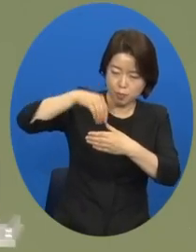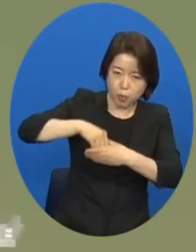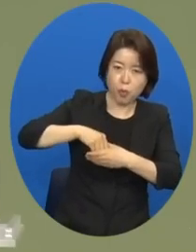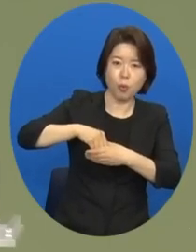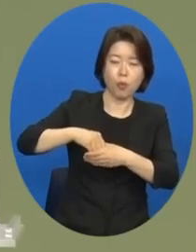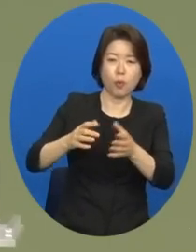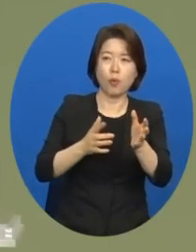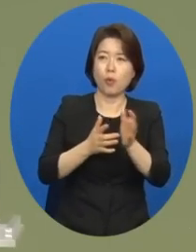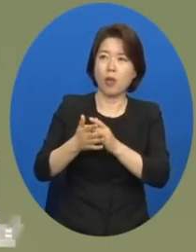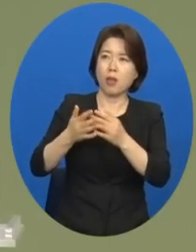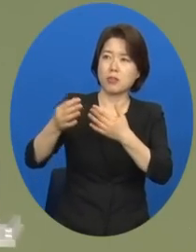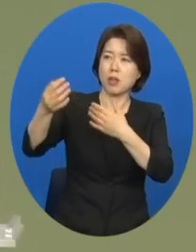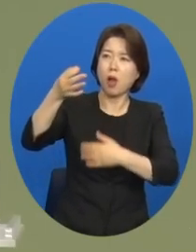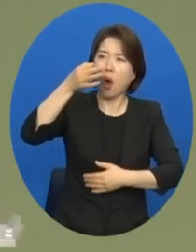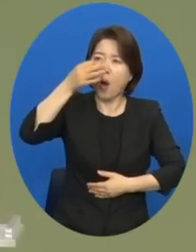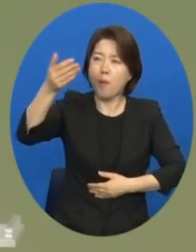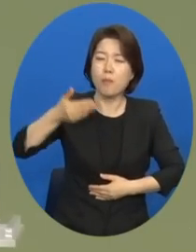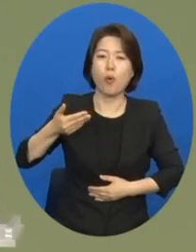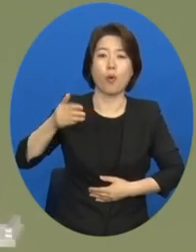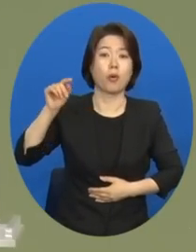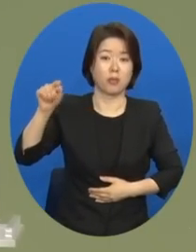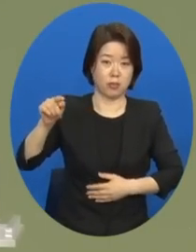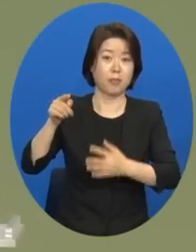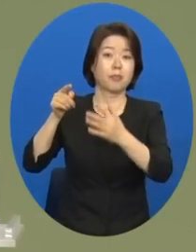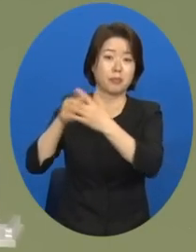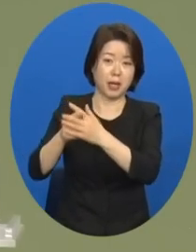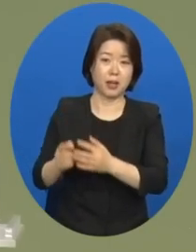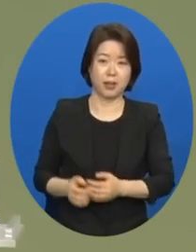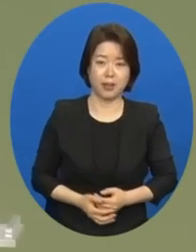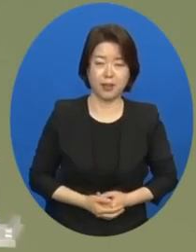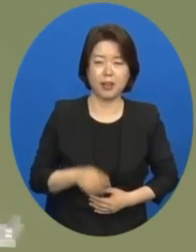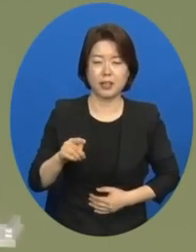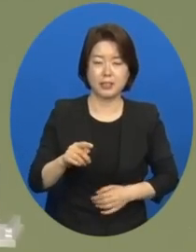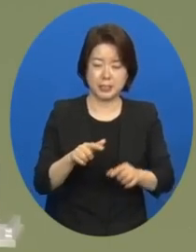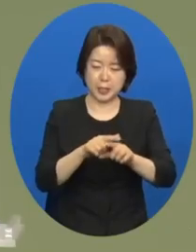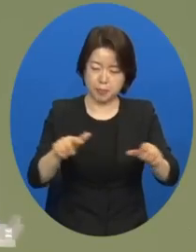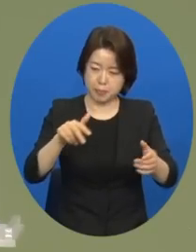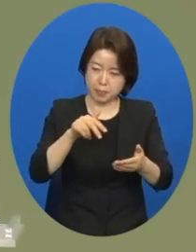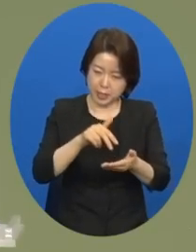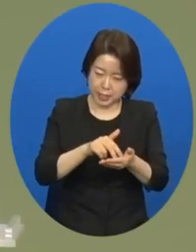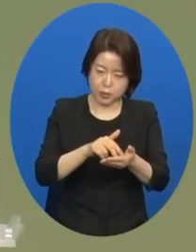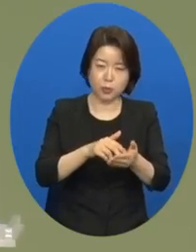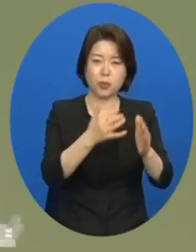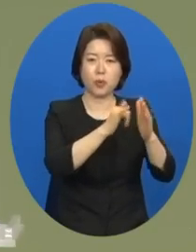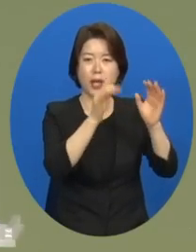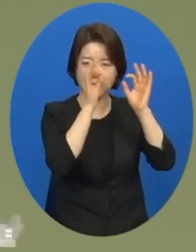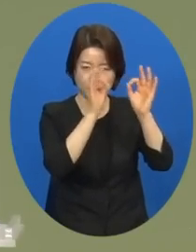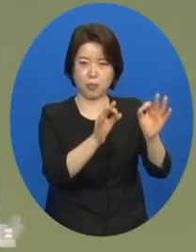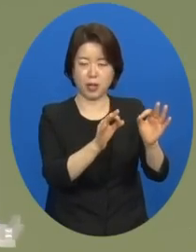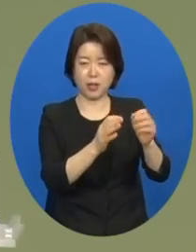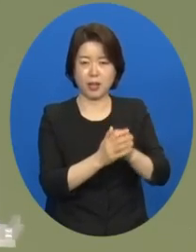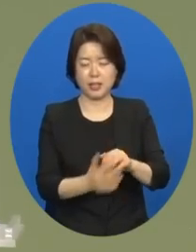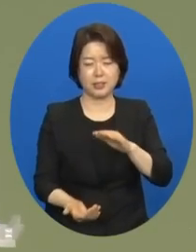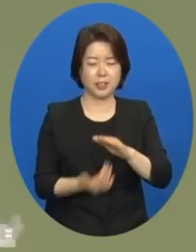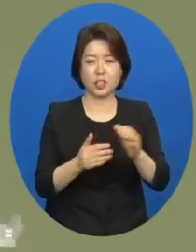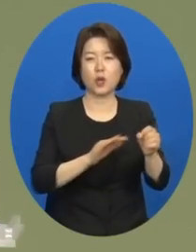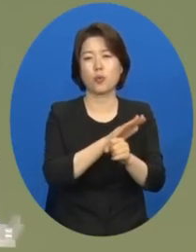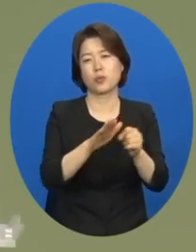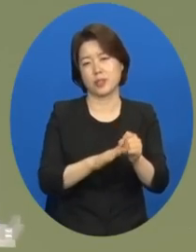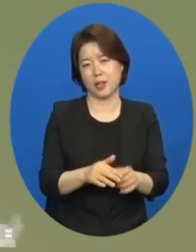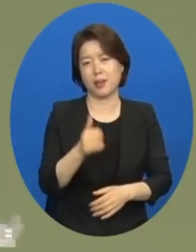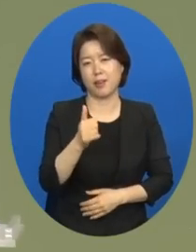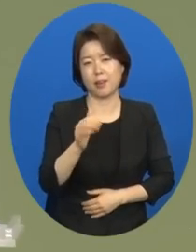예수를 보이게 한 것이죠 이것이 객관적으로 가족을 보는 것이고 최고의 사랑인